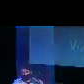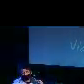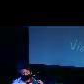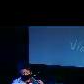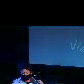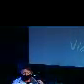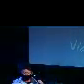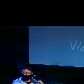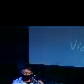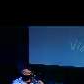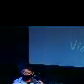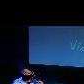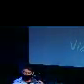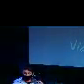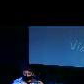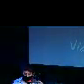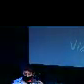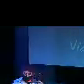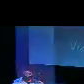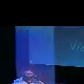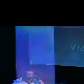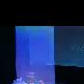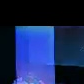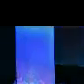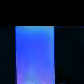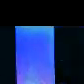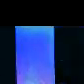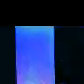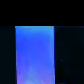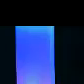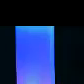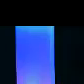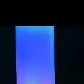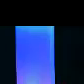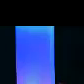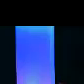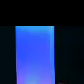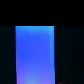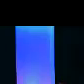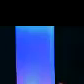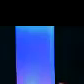In jou angs oor môre sing,